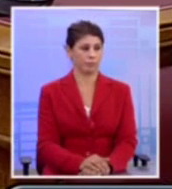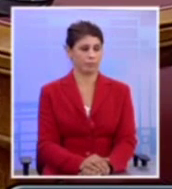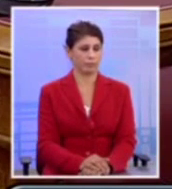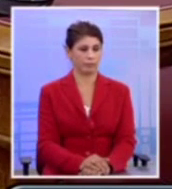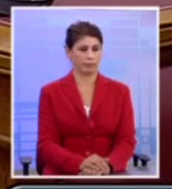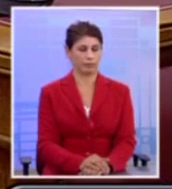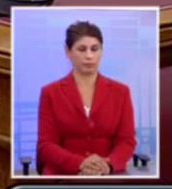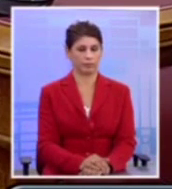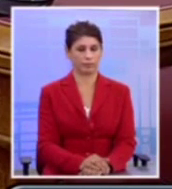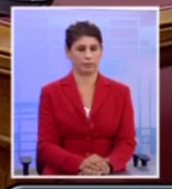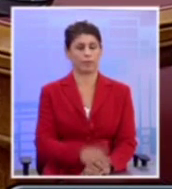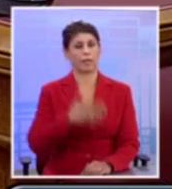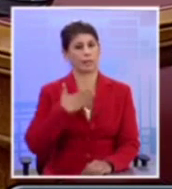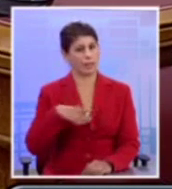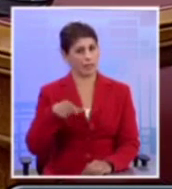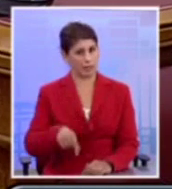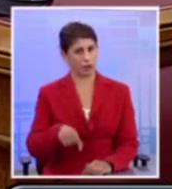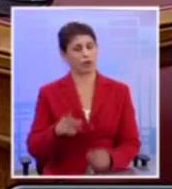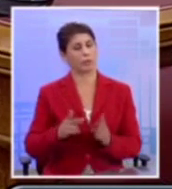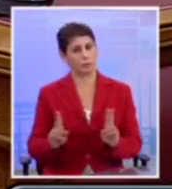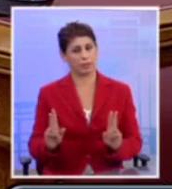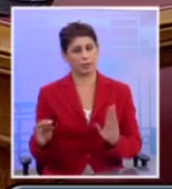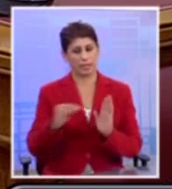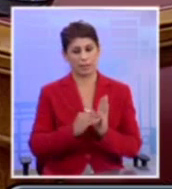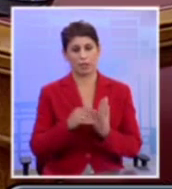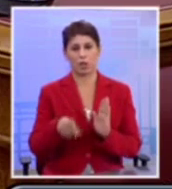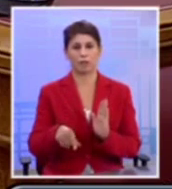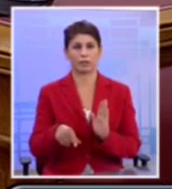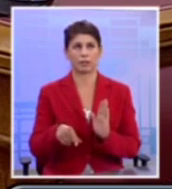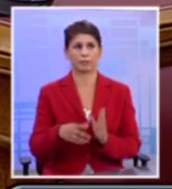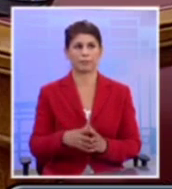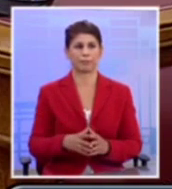Θα ήθελα τώρα να μου επιτρέψετε να συμπληρώσω αυτή την